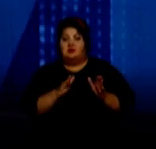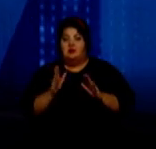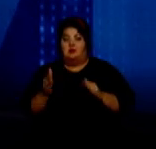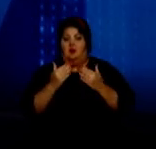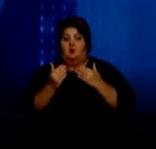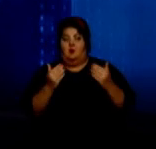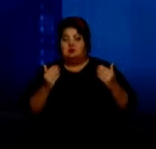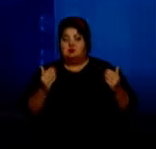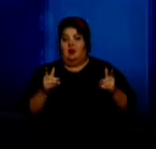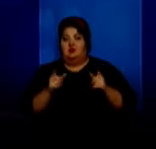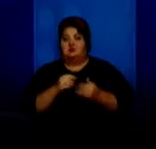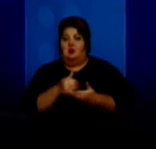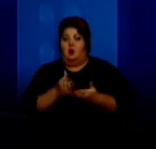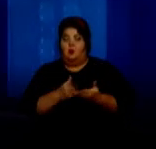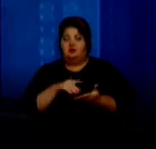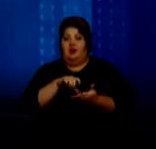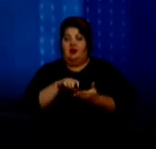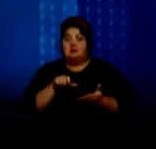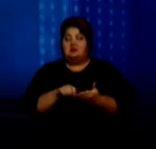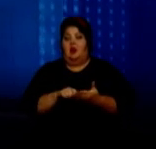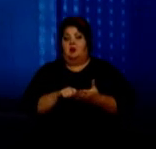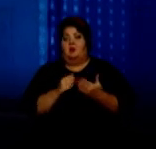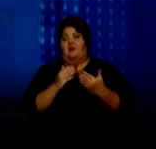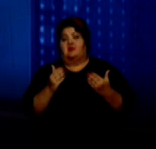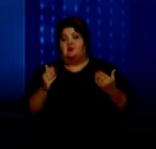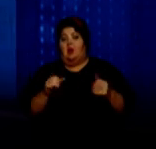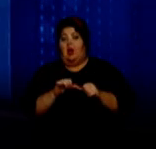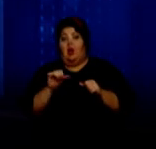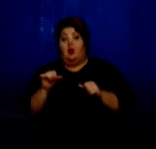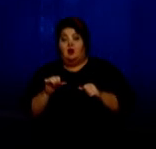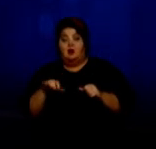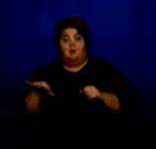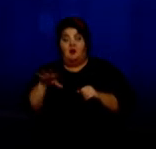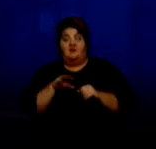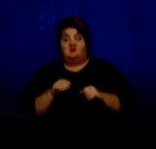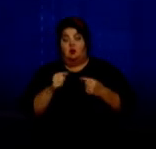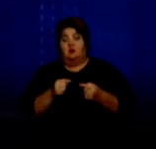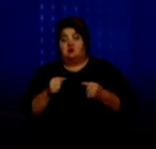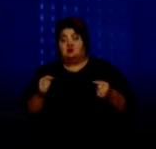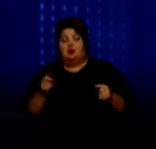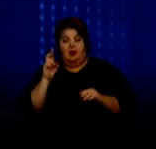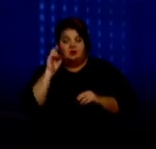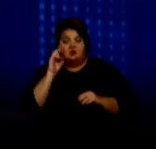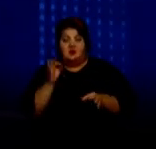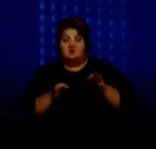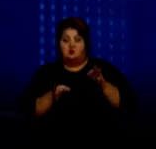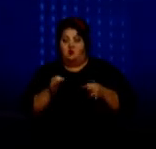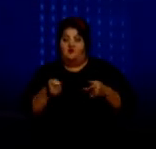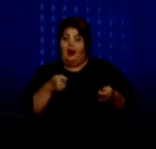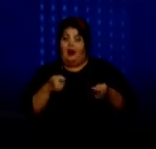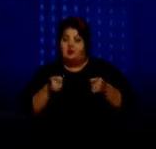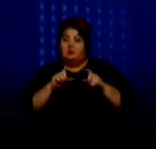з обслуговуванням, залами виставковими і таке інше. Ну, а крім всього іншого, Державна судова